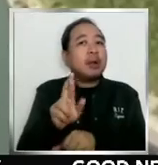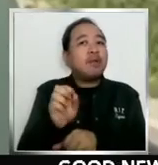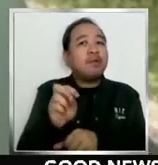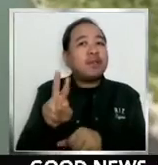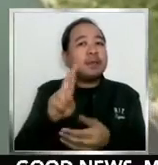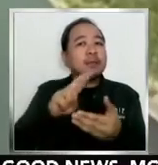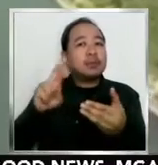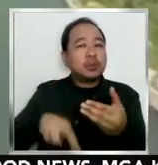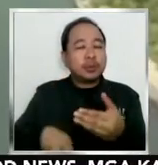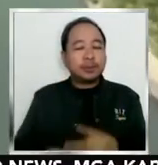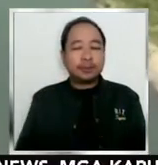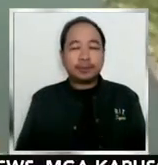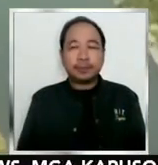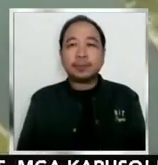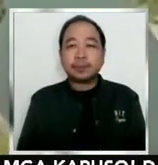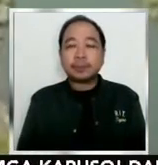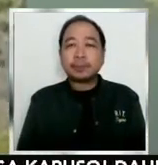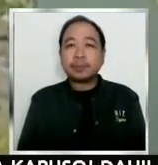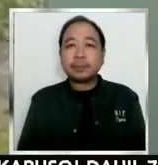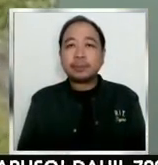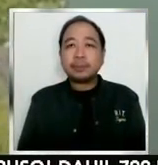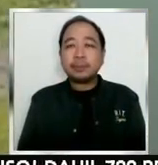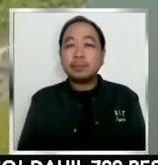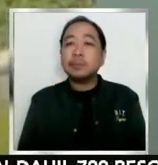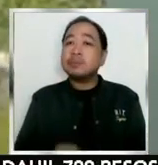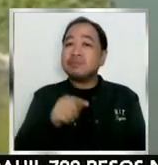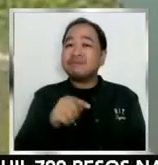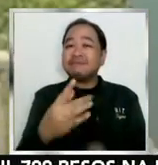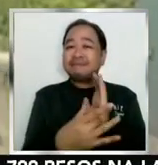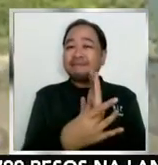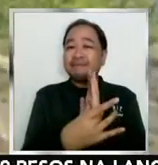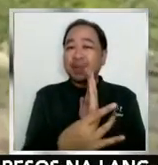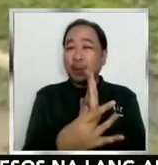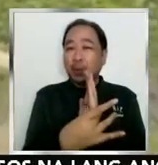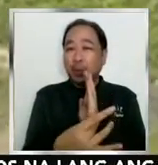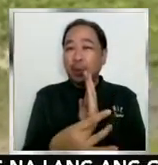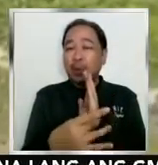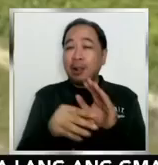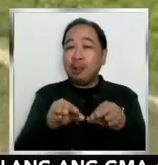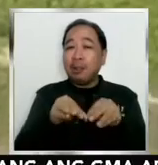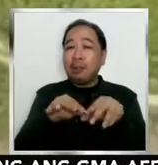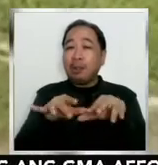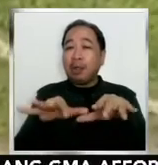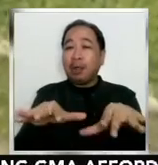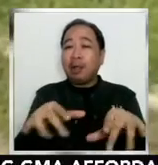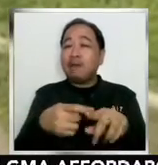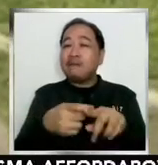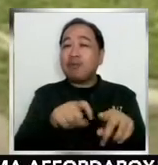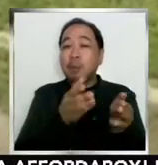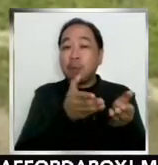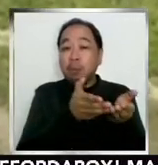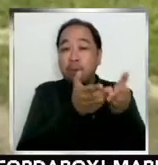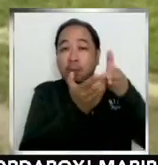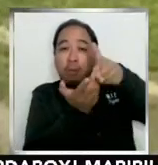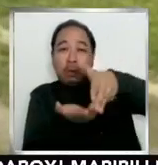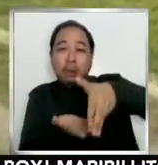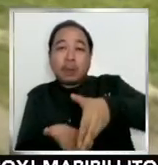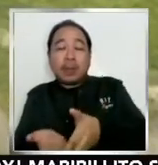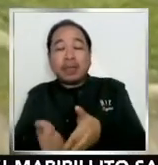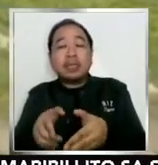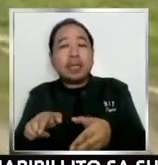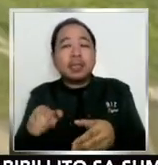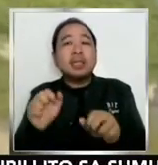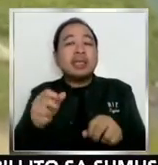Ang lawak ng pinsalang idinulot ng oil spill mula sa lumubog na MT Princess Empress, tanaw rin mula sa himpapawid